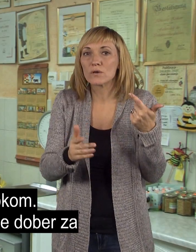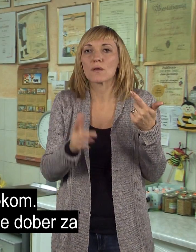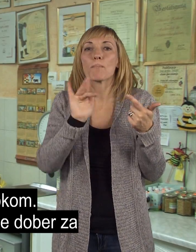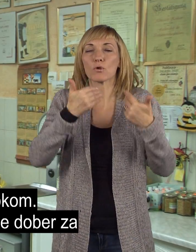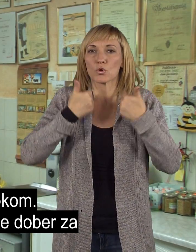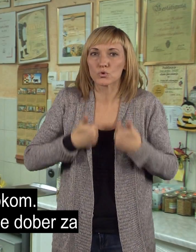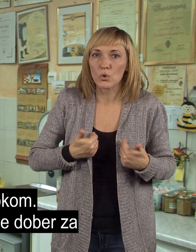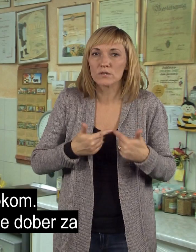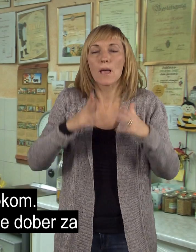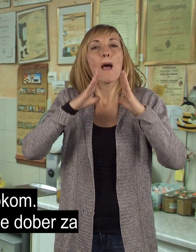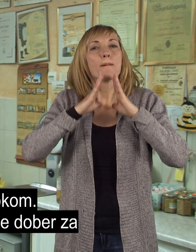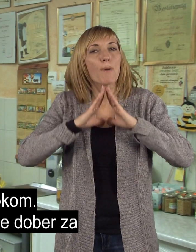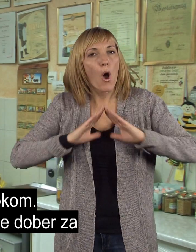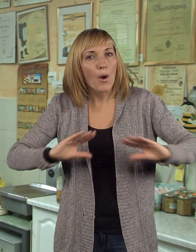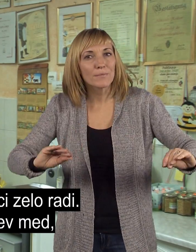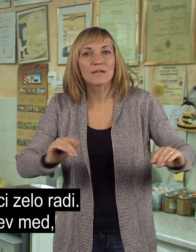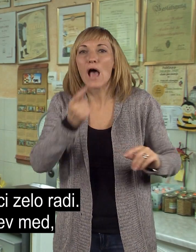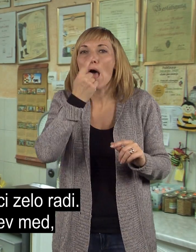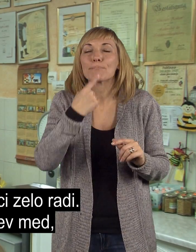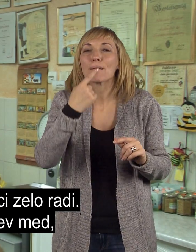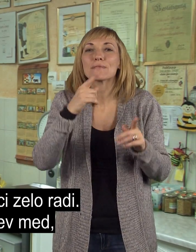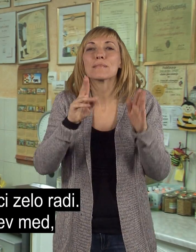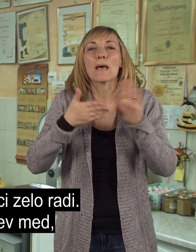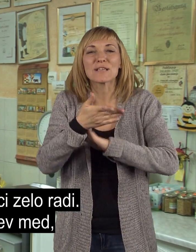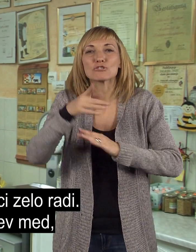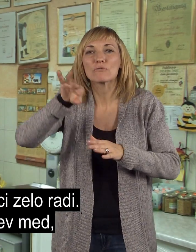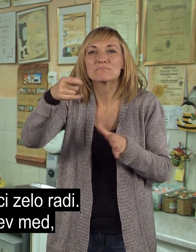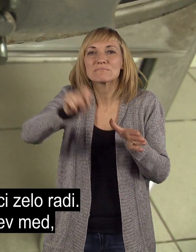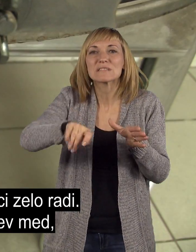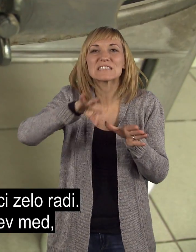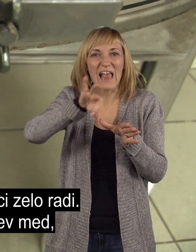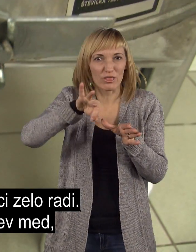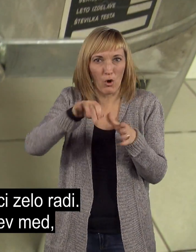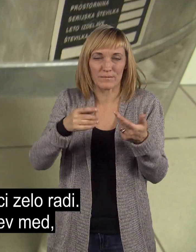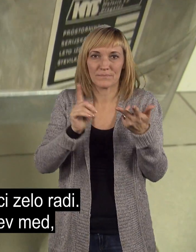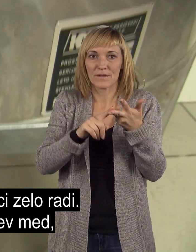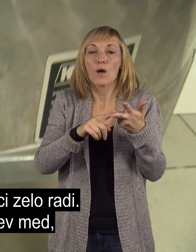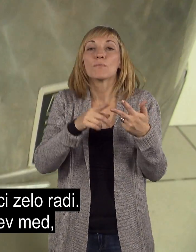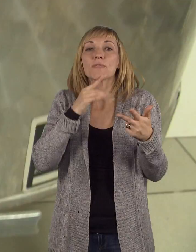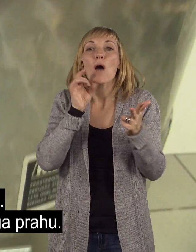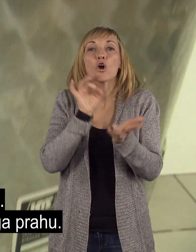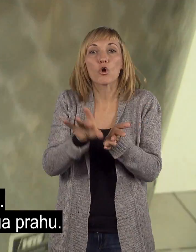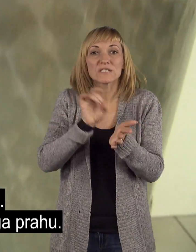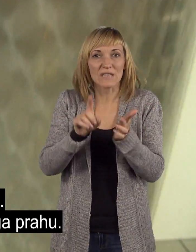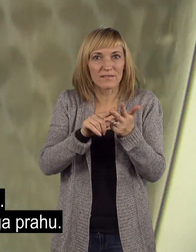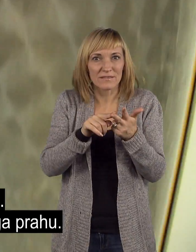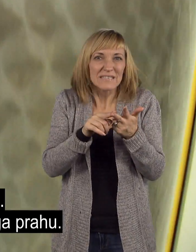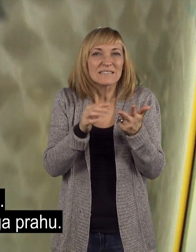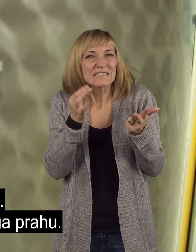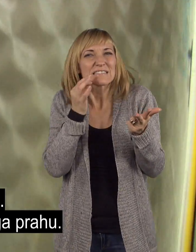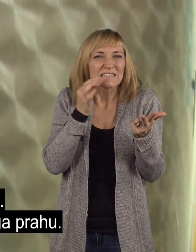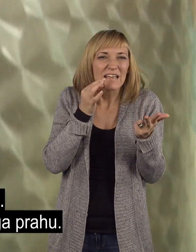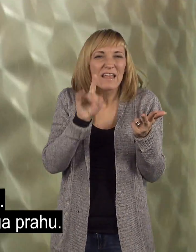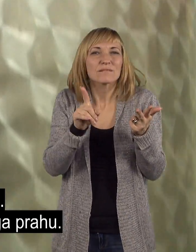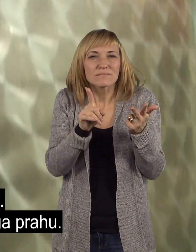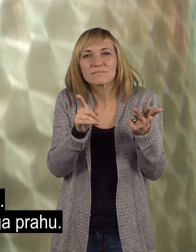blaži utrujenost, pomirja, dober za sladkanje in ga otroci sploh obožujejo. Potem imamo kostanjev med, ki je edini tudi grenek, ker vsebuje